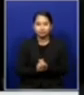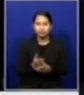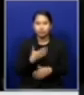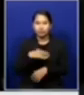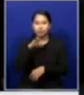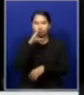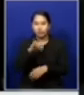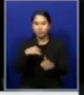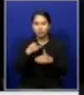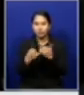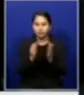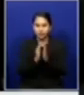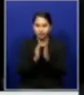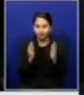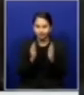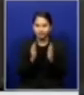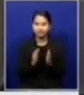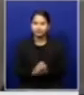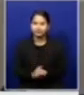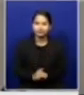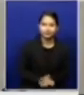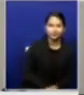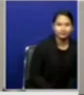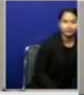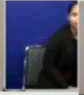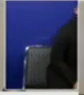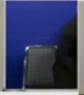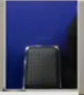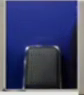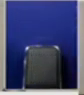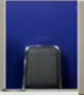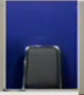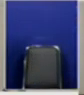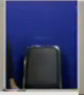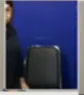ขอบคุณครับ ขอบคุณครับเชิญท่านส